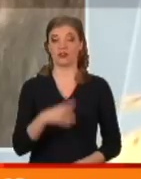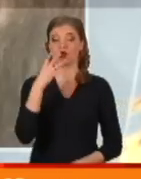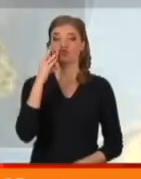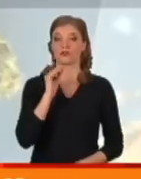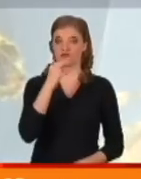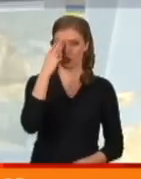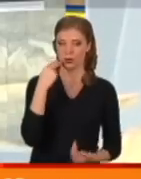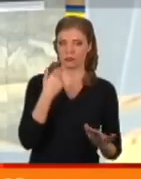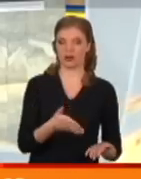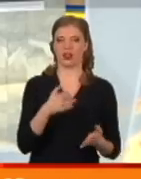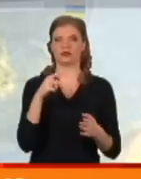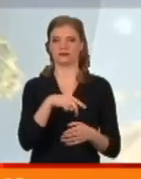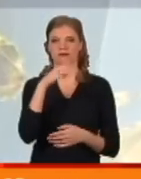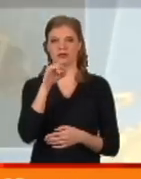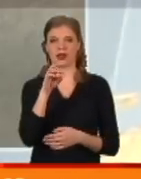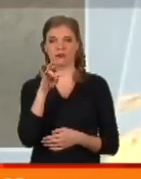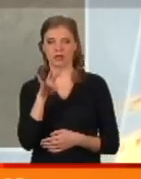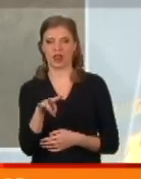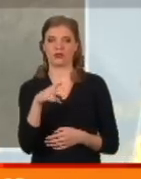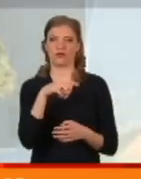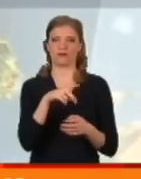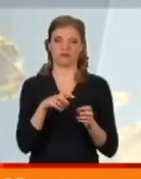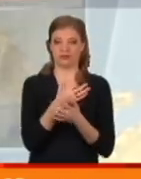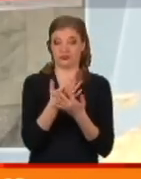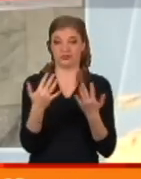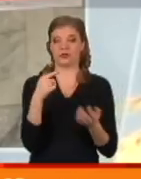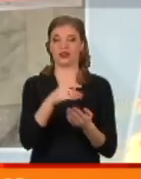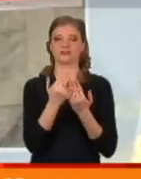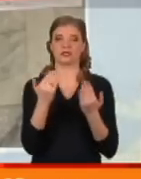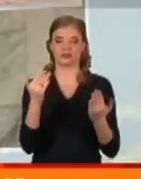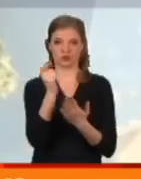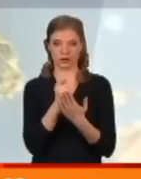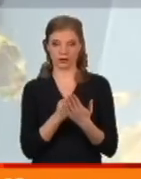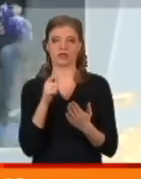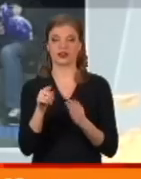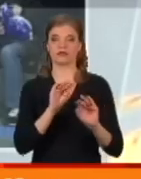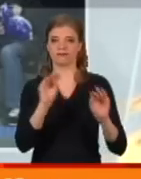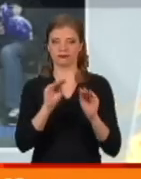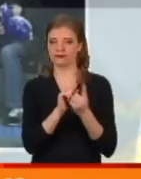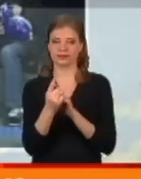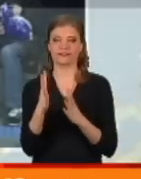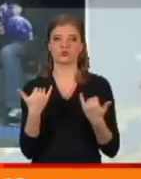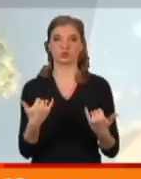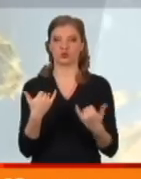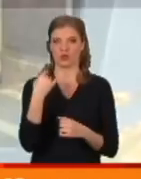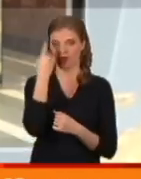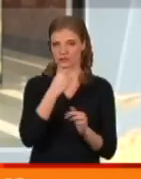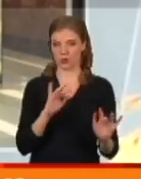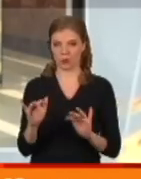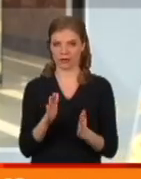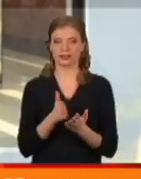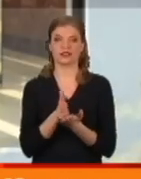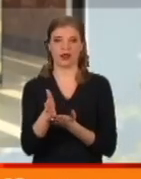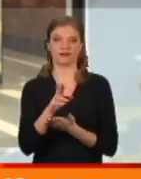Шевченко – пірат, термінатор, фантомас чи спайдермен. На виставці зображення кобзаря стилізували в сучасні образи